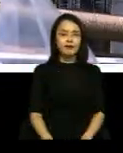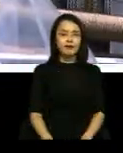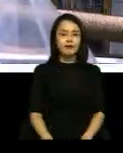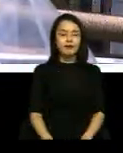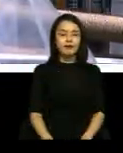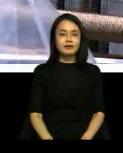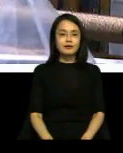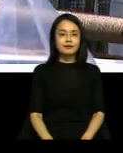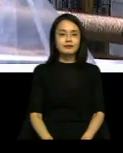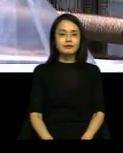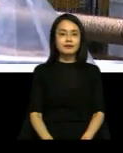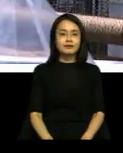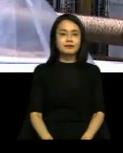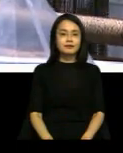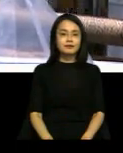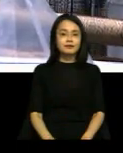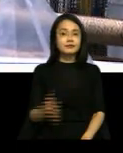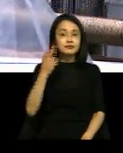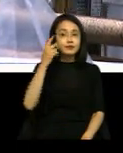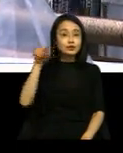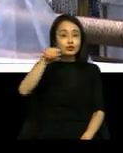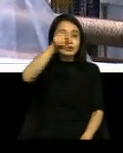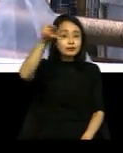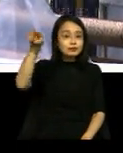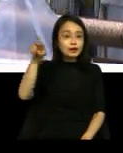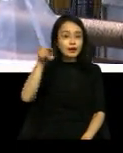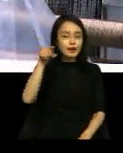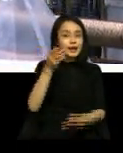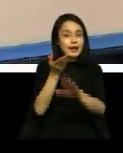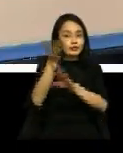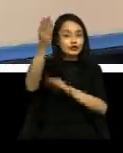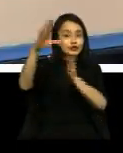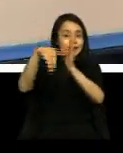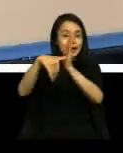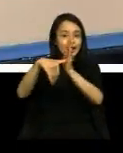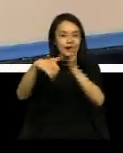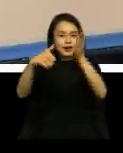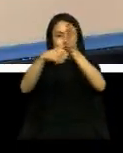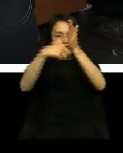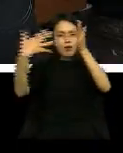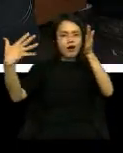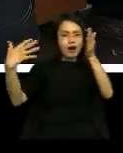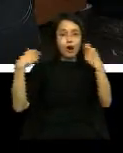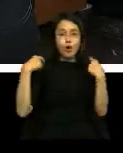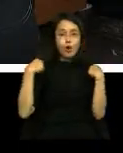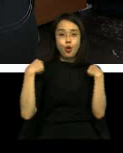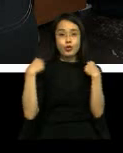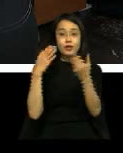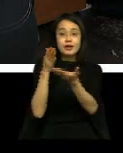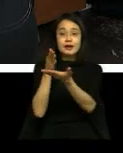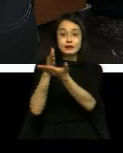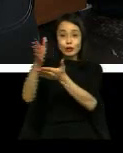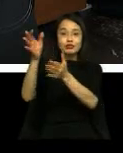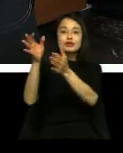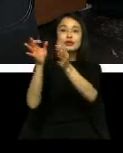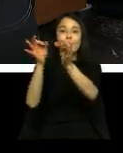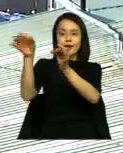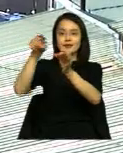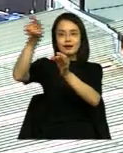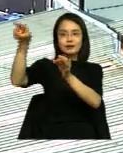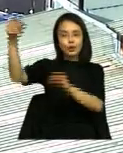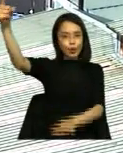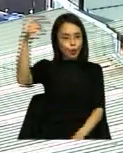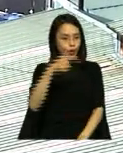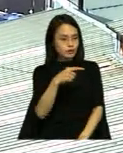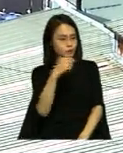지역의 각 뉴맨 브랜드들이 저희 회사를 인재 만큼 노 무식해 가지고 와서 차가 반정도